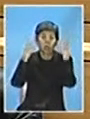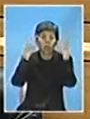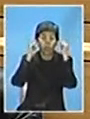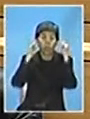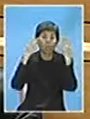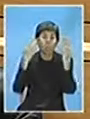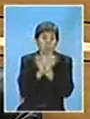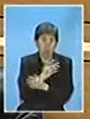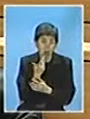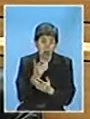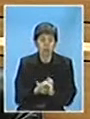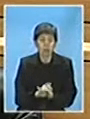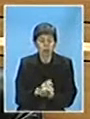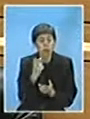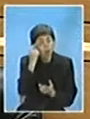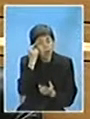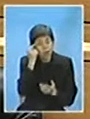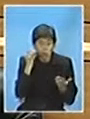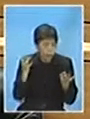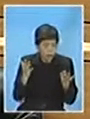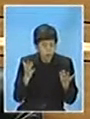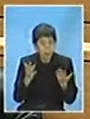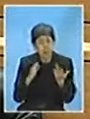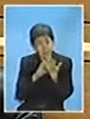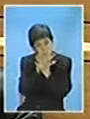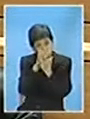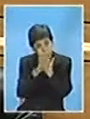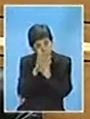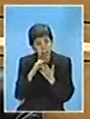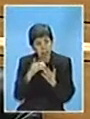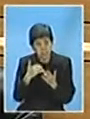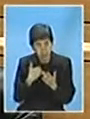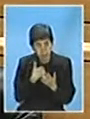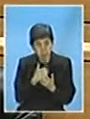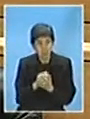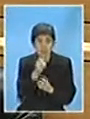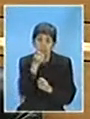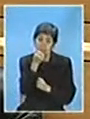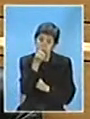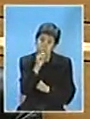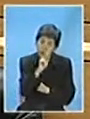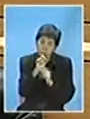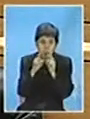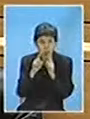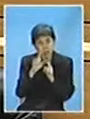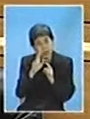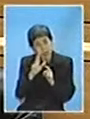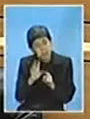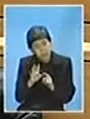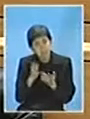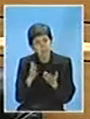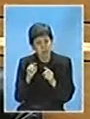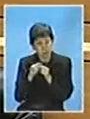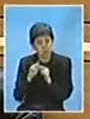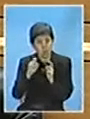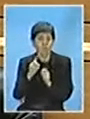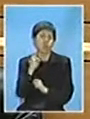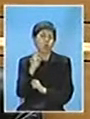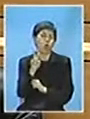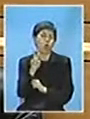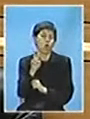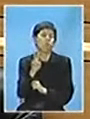ใหม่ทันทีท่านจะเห็นความสับสนนะฮะไม่ว่า12 15วงเล็บ3วงเล็บ4นะโดยเฉพาะวงเล็บ2เนี่ยที่บอก